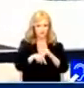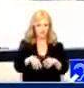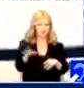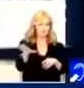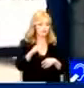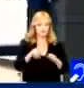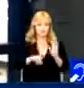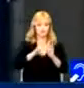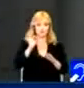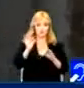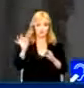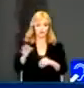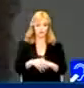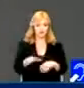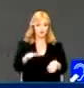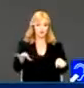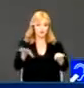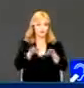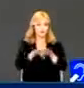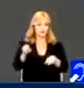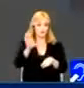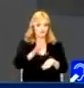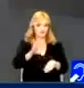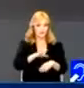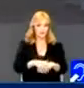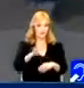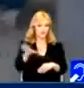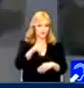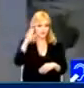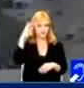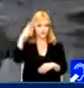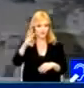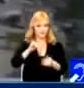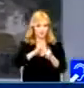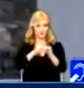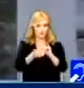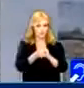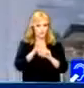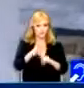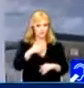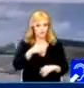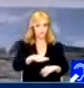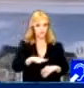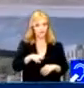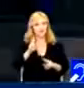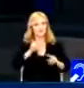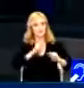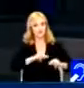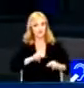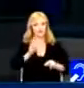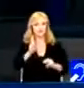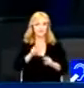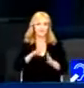zero, postul vamal va corespunde celor mai înalte standarde europene și va asigura condiții optime atât pentru călători cât și pentru angajați.